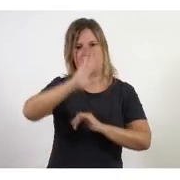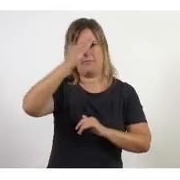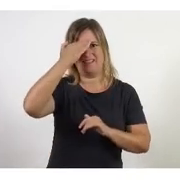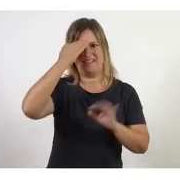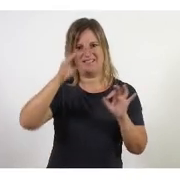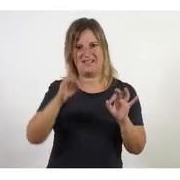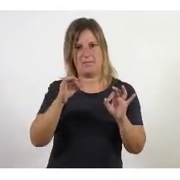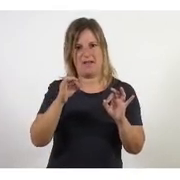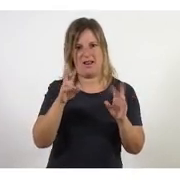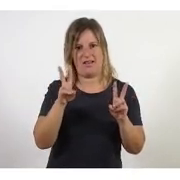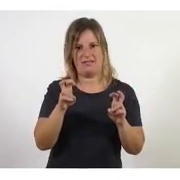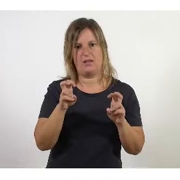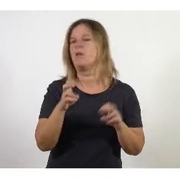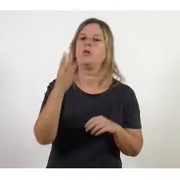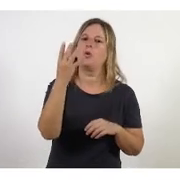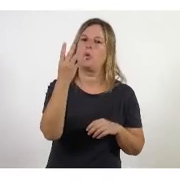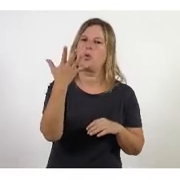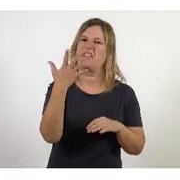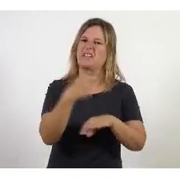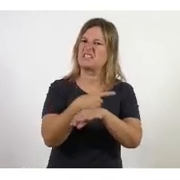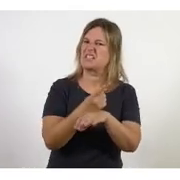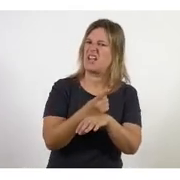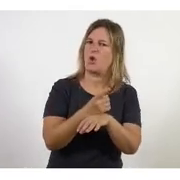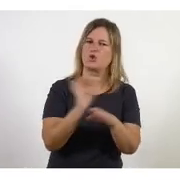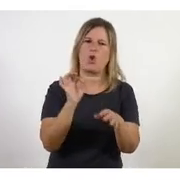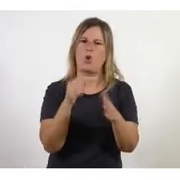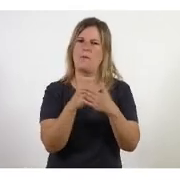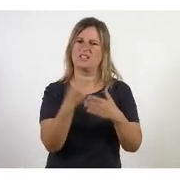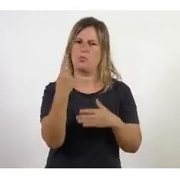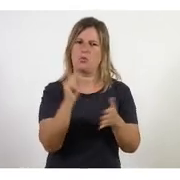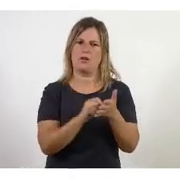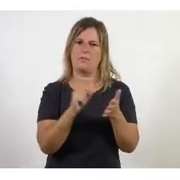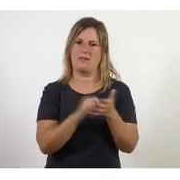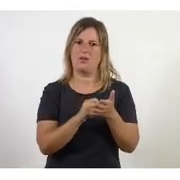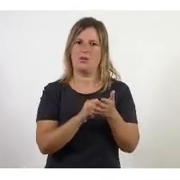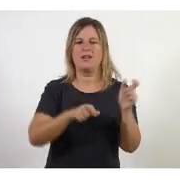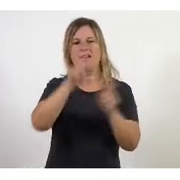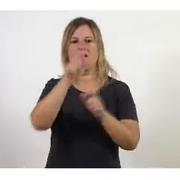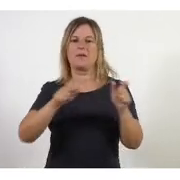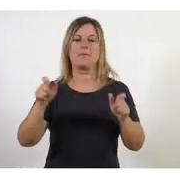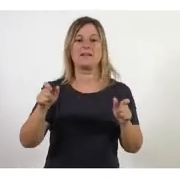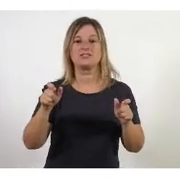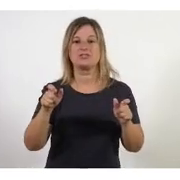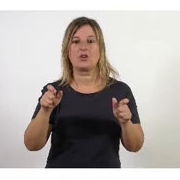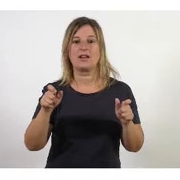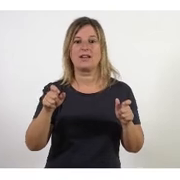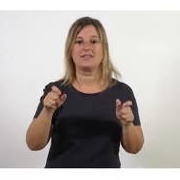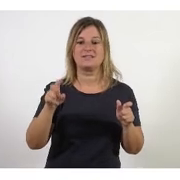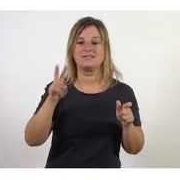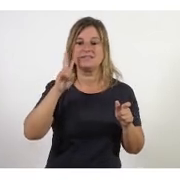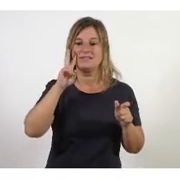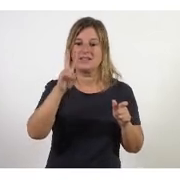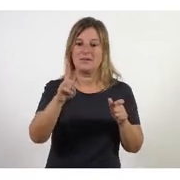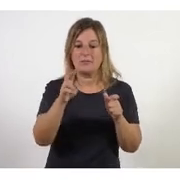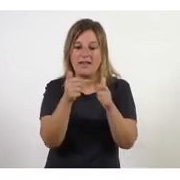duri 45 segons, un minut, i la gent quan arriba al teu, amb l'escroll, no?,